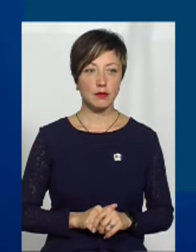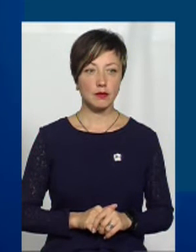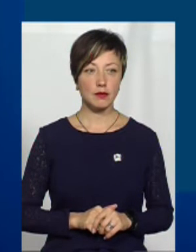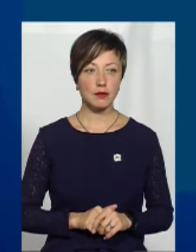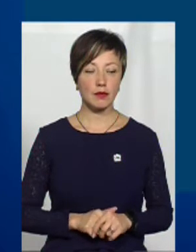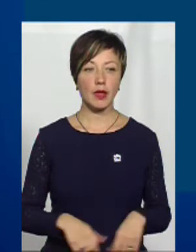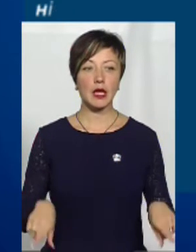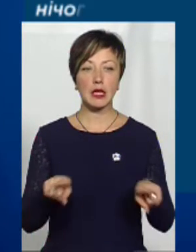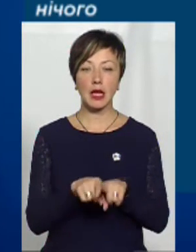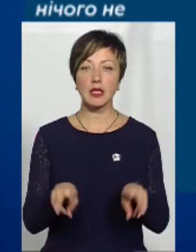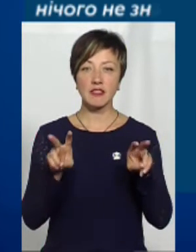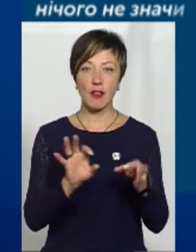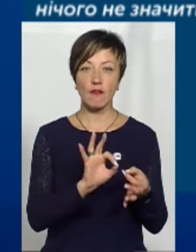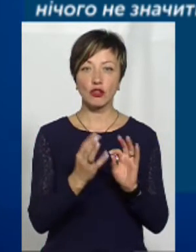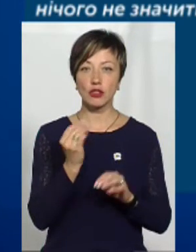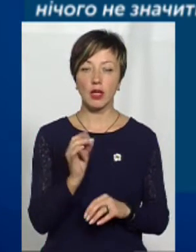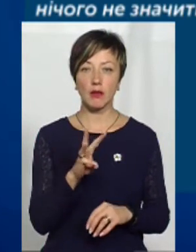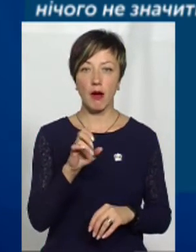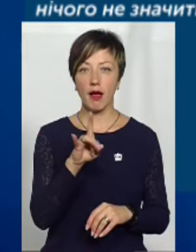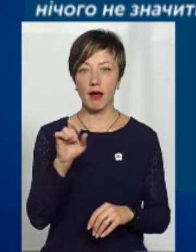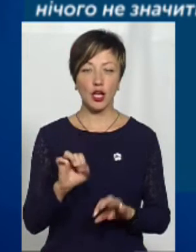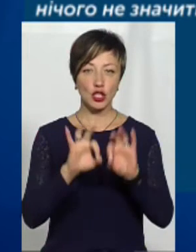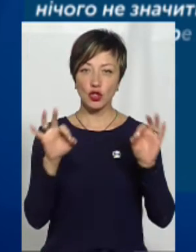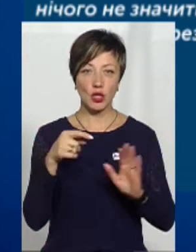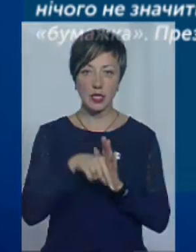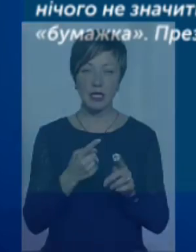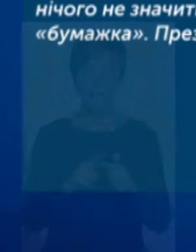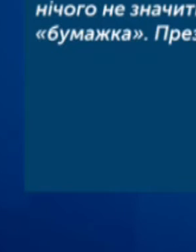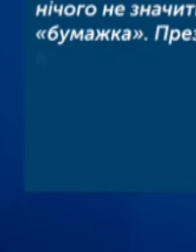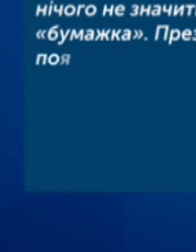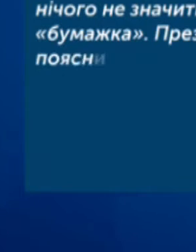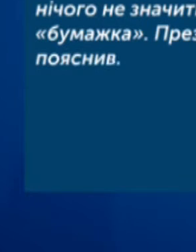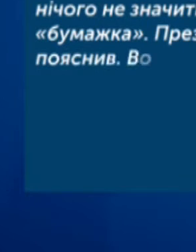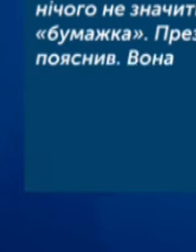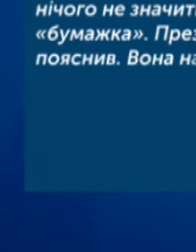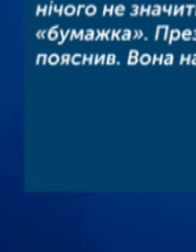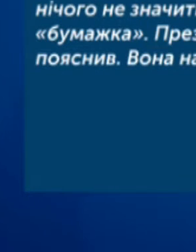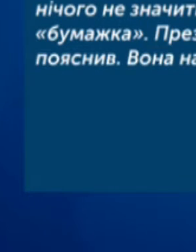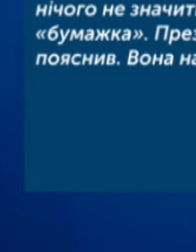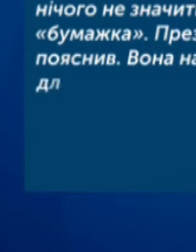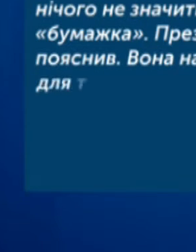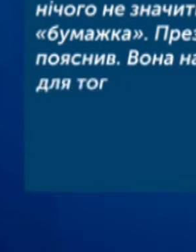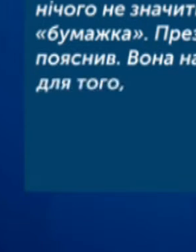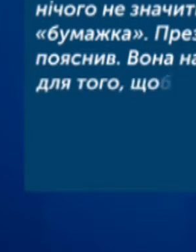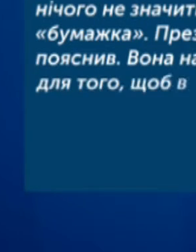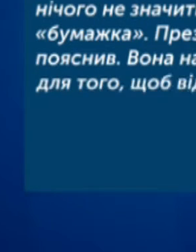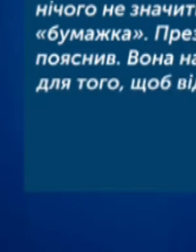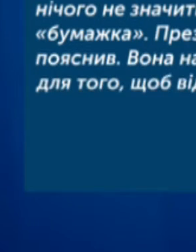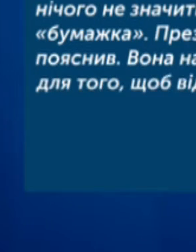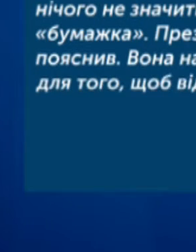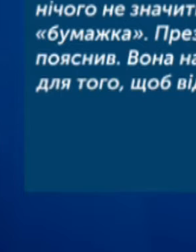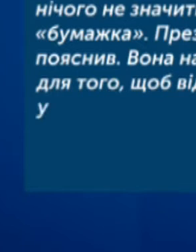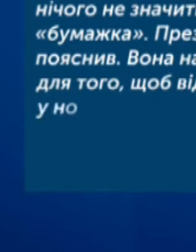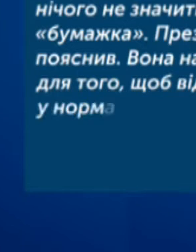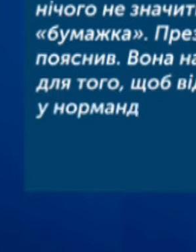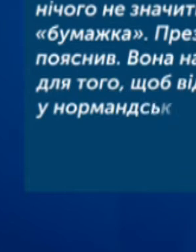Так звана формула Штайнмаєра нічого не значить. Це, по суті, бумажка. Президент вже все пояснив. Вона нам потрібна для